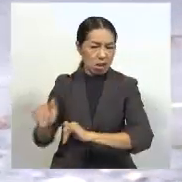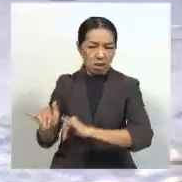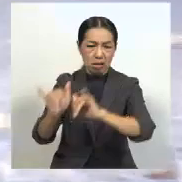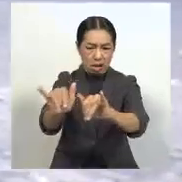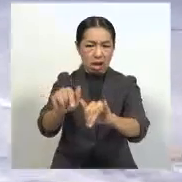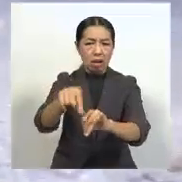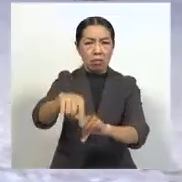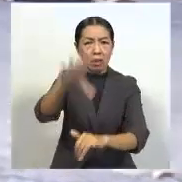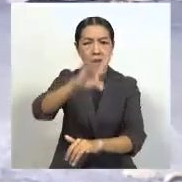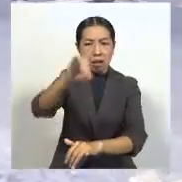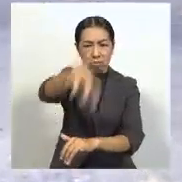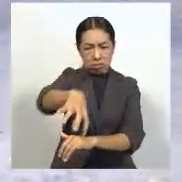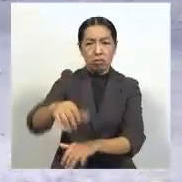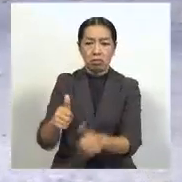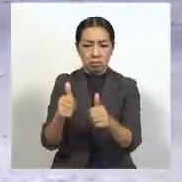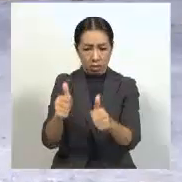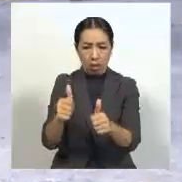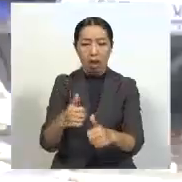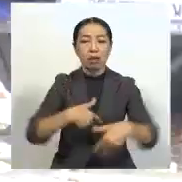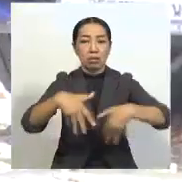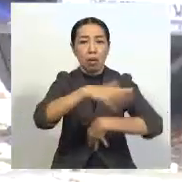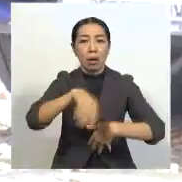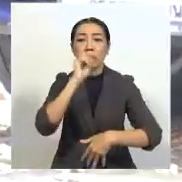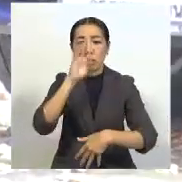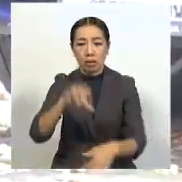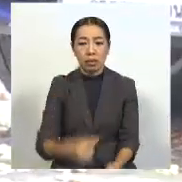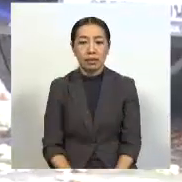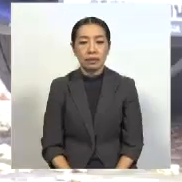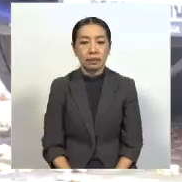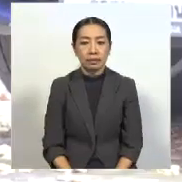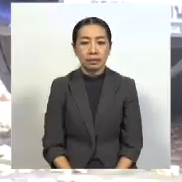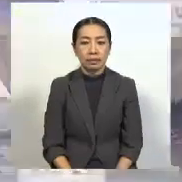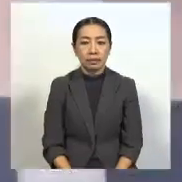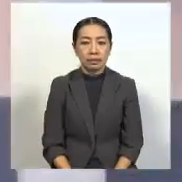ที่กักกันสัตว์ให้เป็นที่เป็นทางนะฮะชาวบ้านก็ฝากบอกมานะฮะ